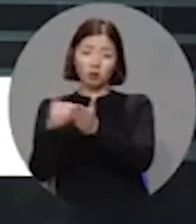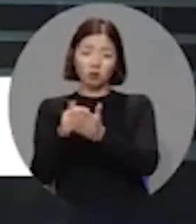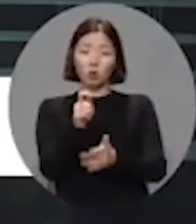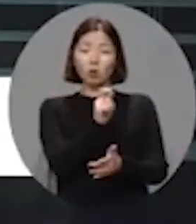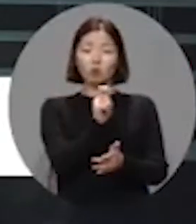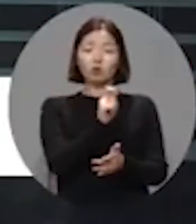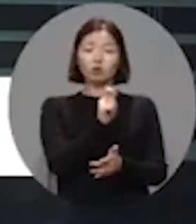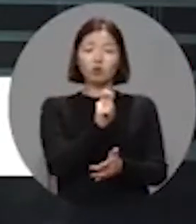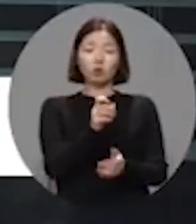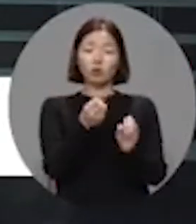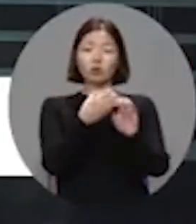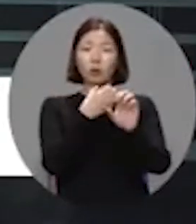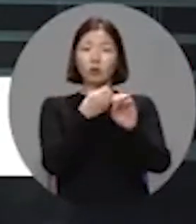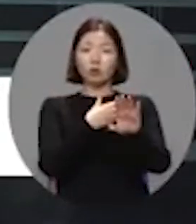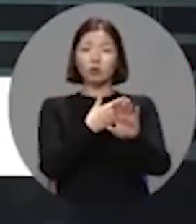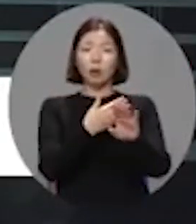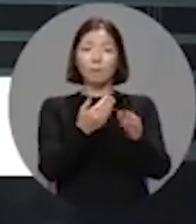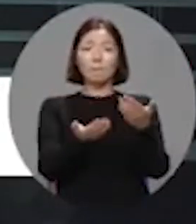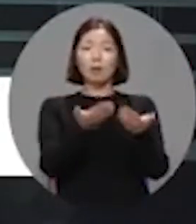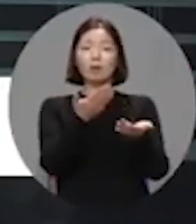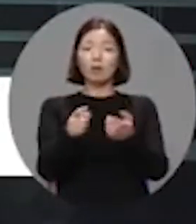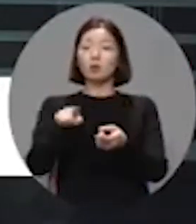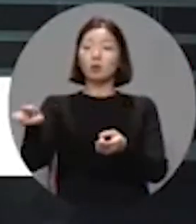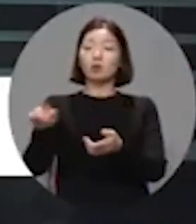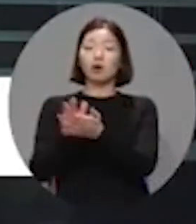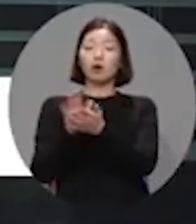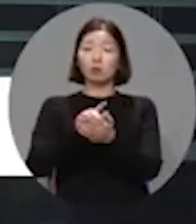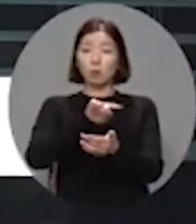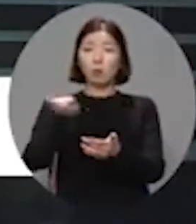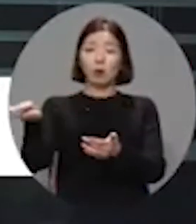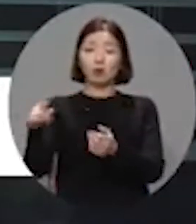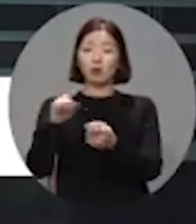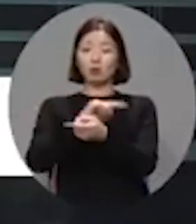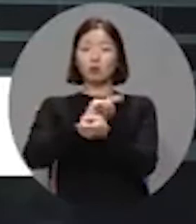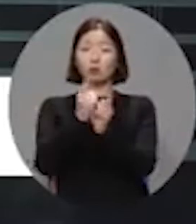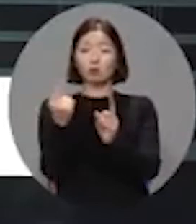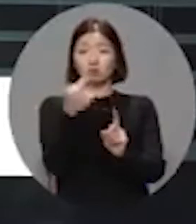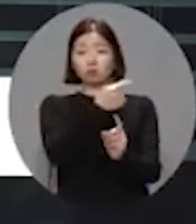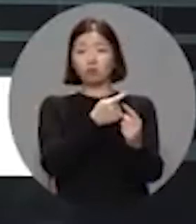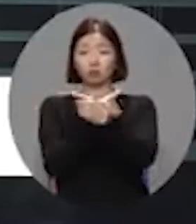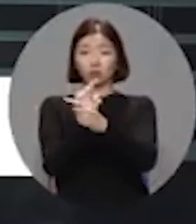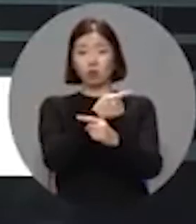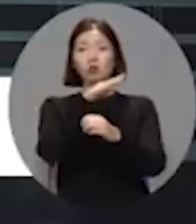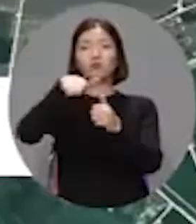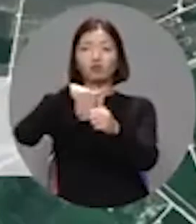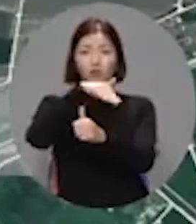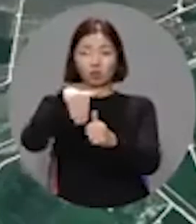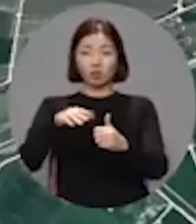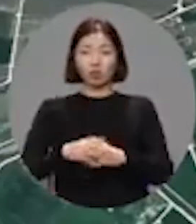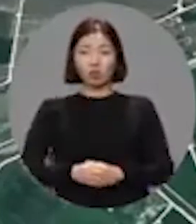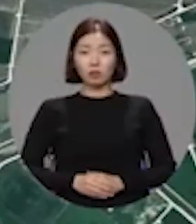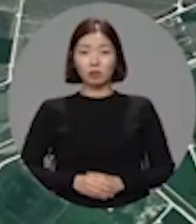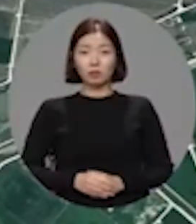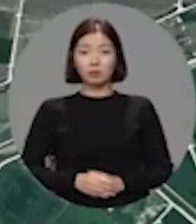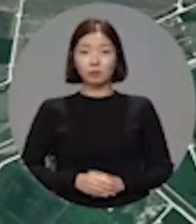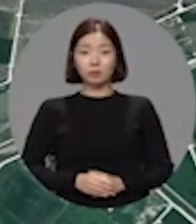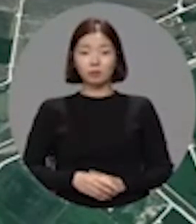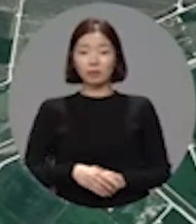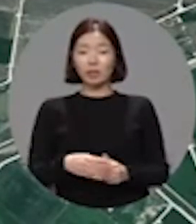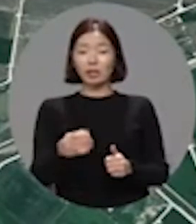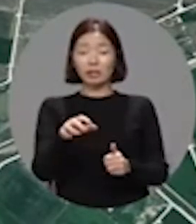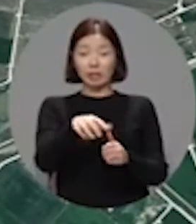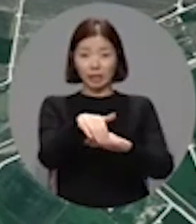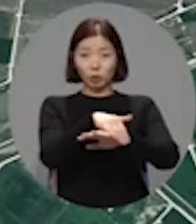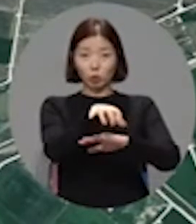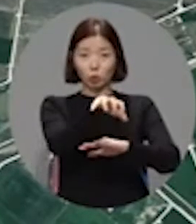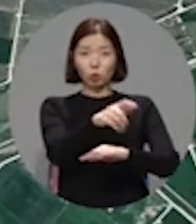고창군은 답변을 보냈으니 판단은 영광군에서 할 일이라고 서로 책임을 떠넘기고 있는 상황입니다. 축사